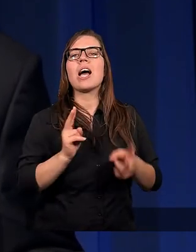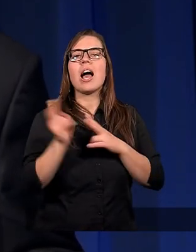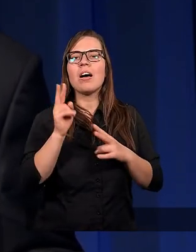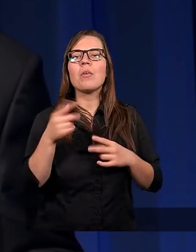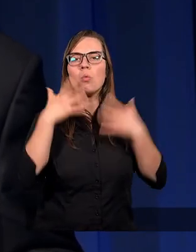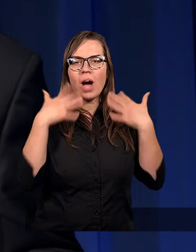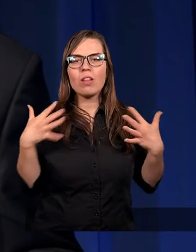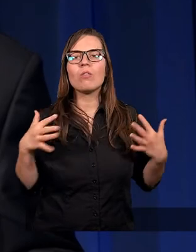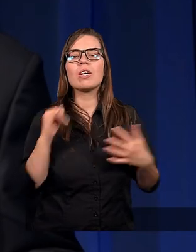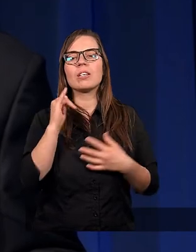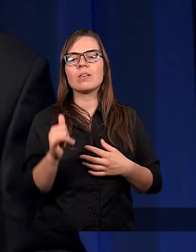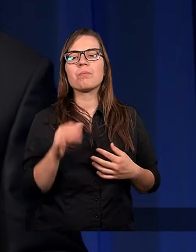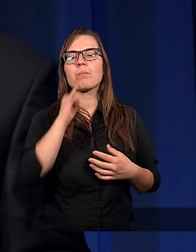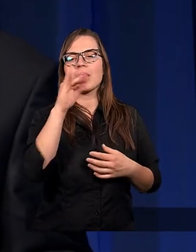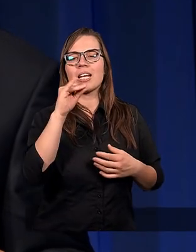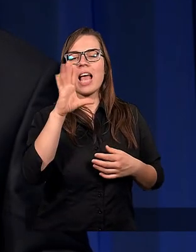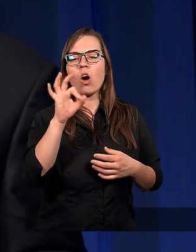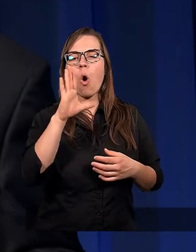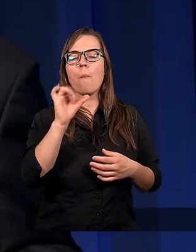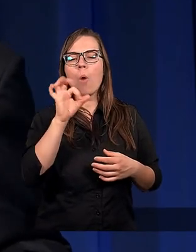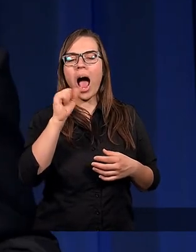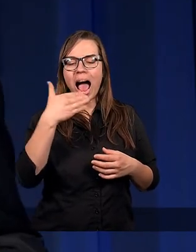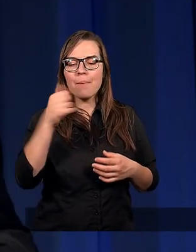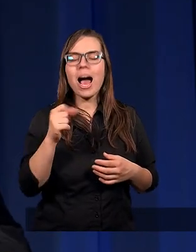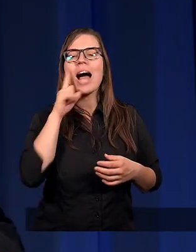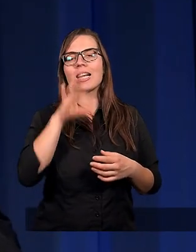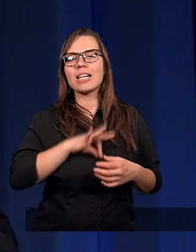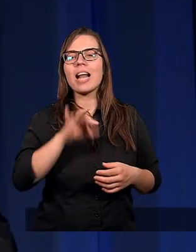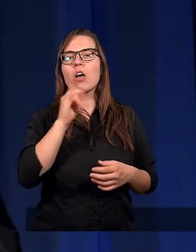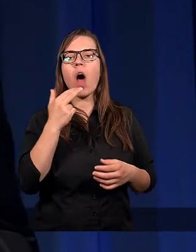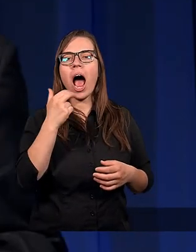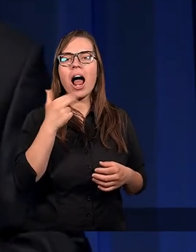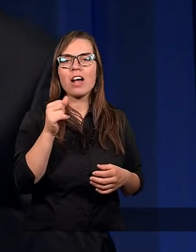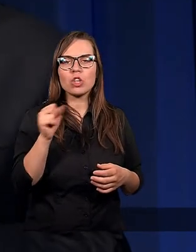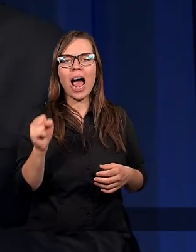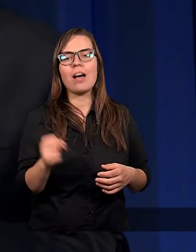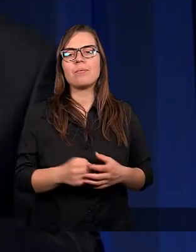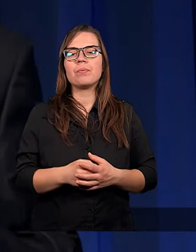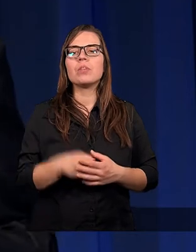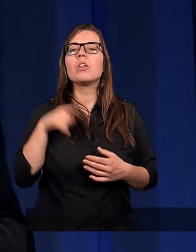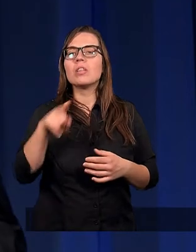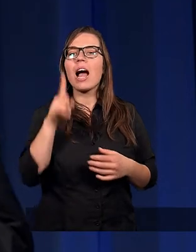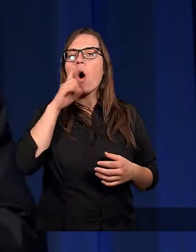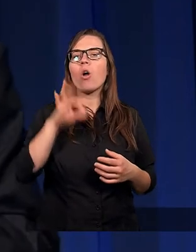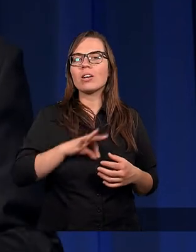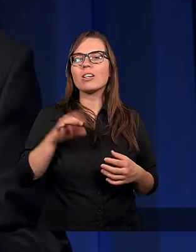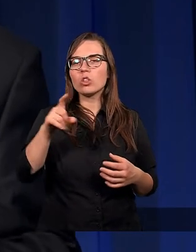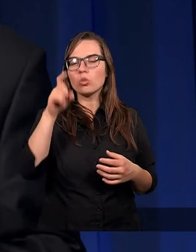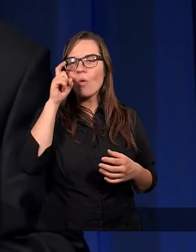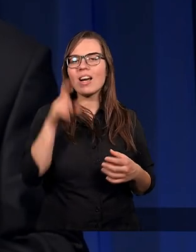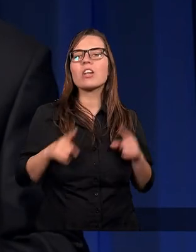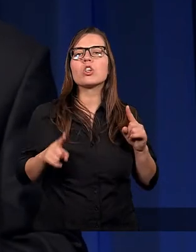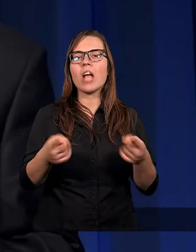ich przez Jeroboama, syna Joasza. Bóg przez tego człowieka działa,